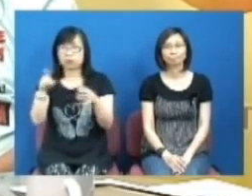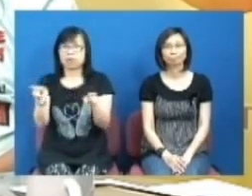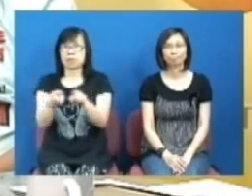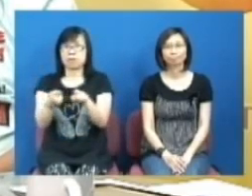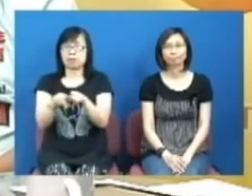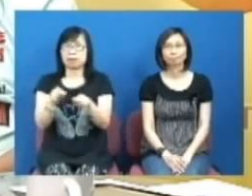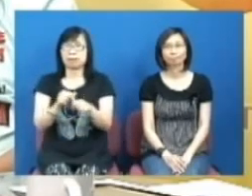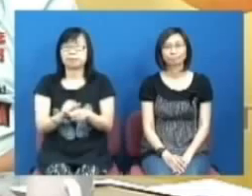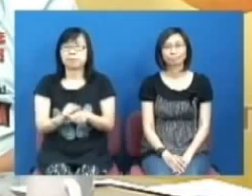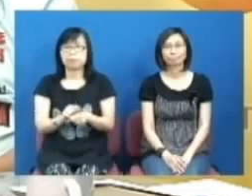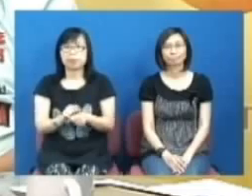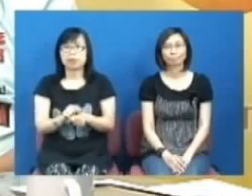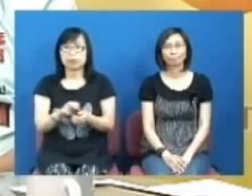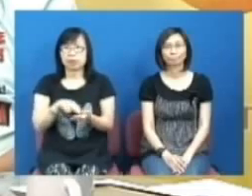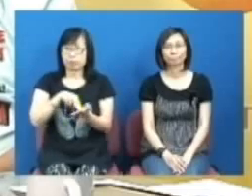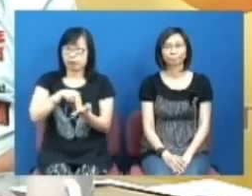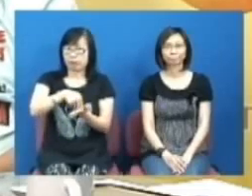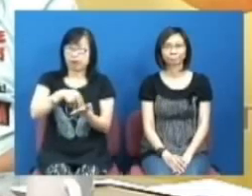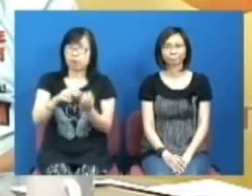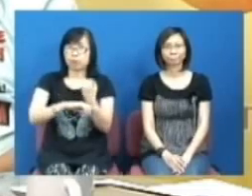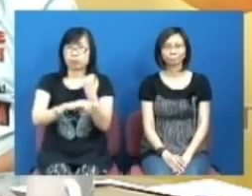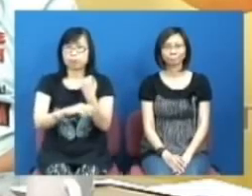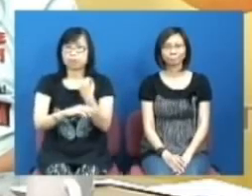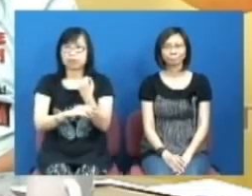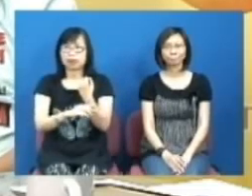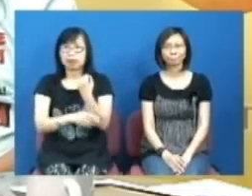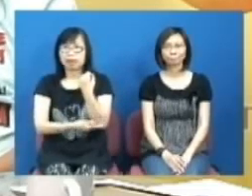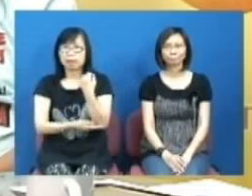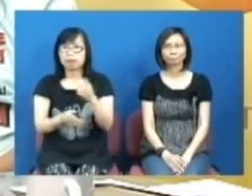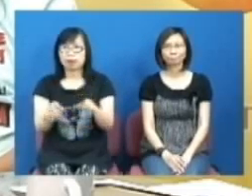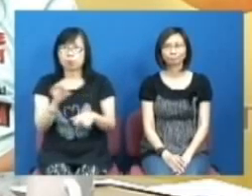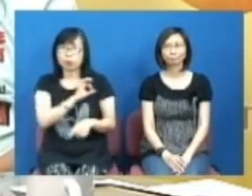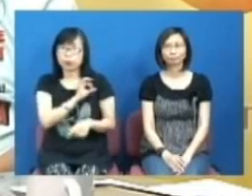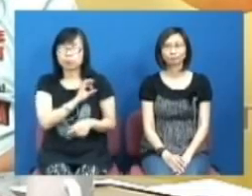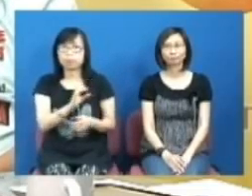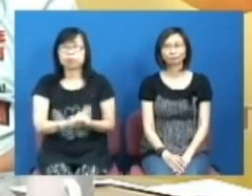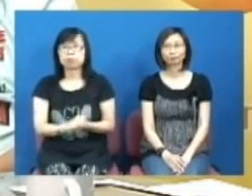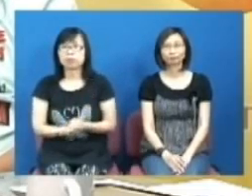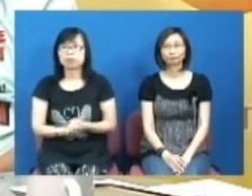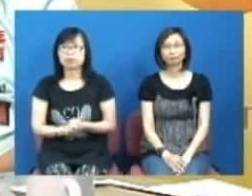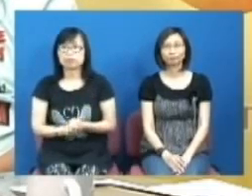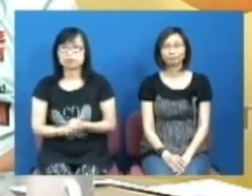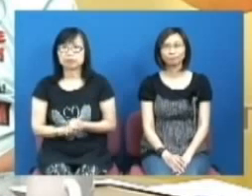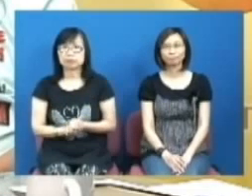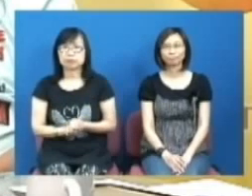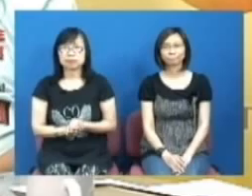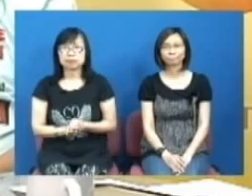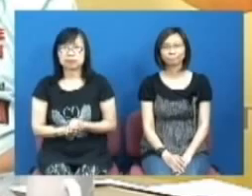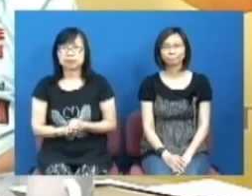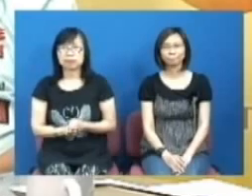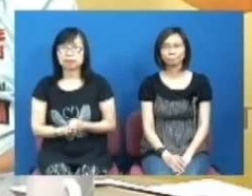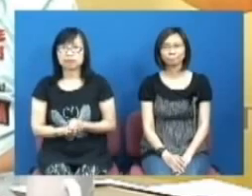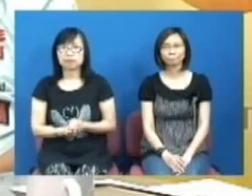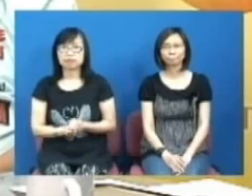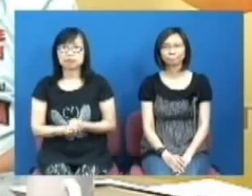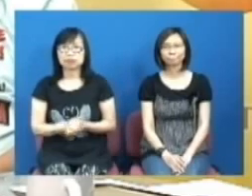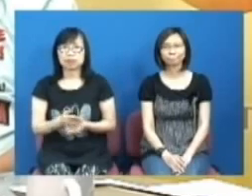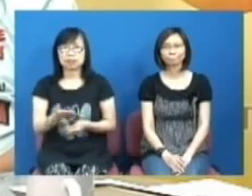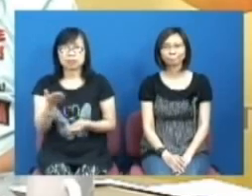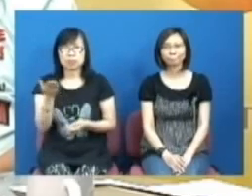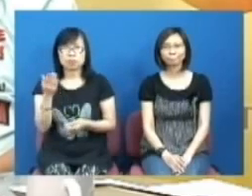嘅，咁就梁美芬又有份，咁就我當時